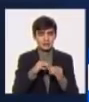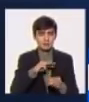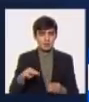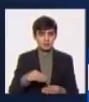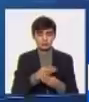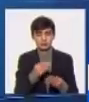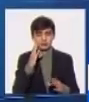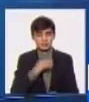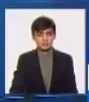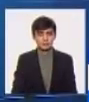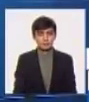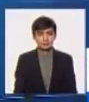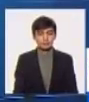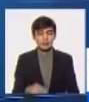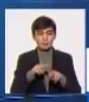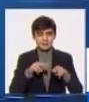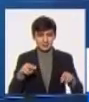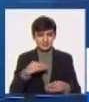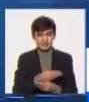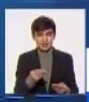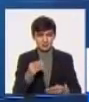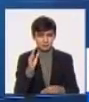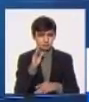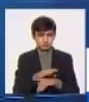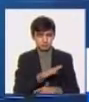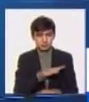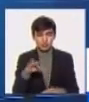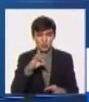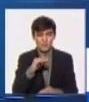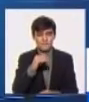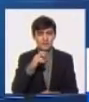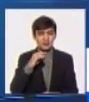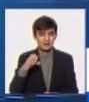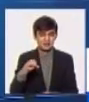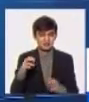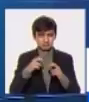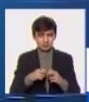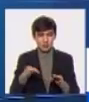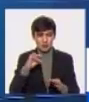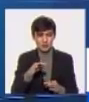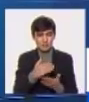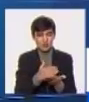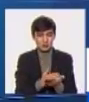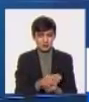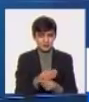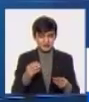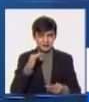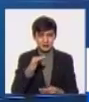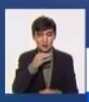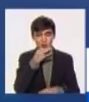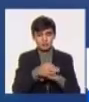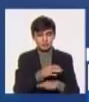миллионов. Президент дал поручение выделить все необходимые финансовые средства в оперативном порядке, отметив,